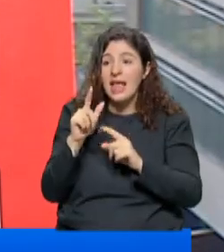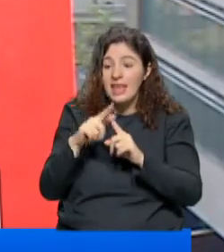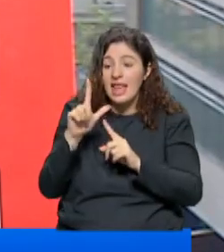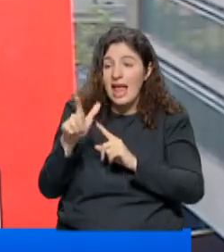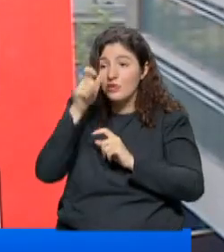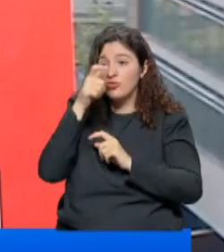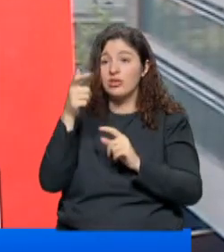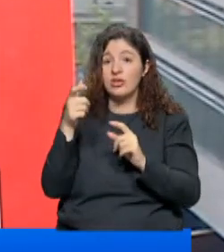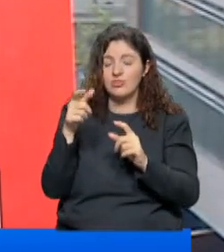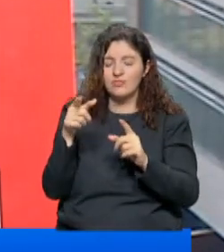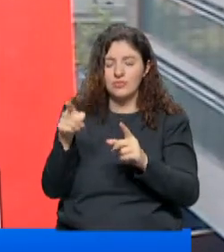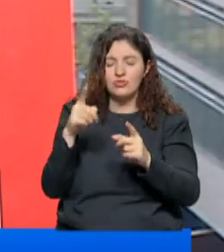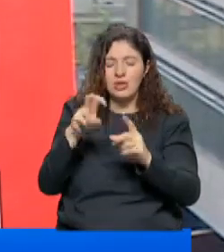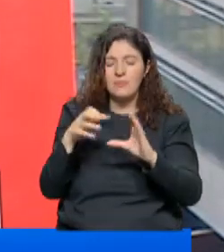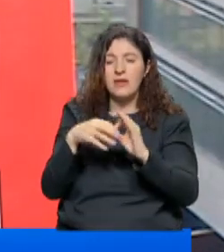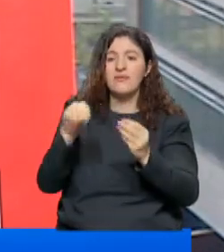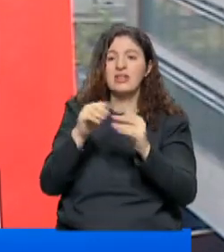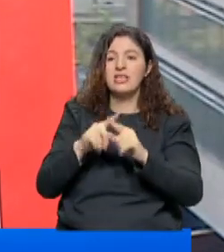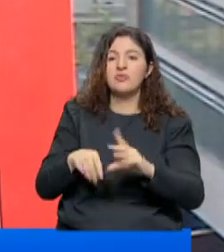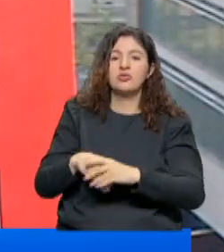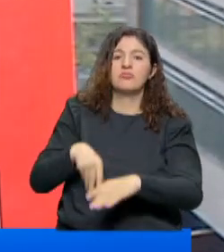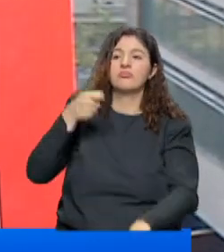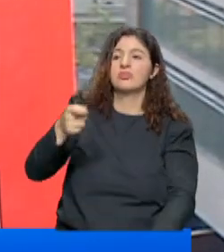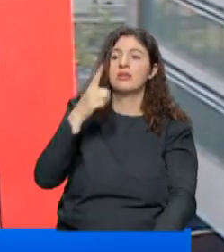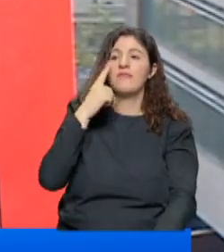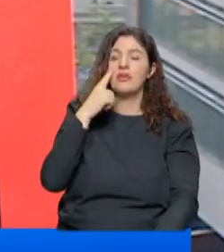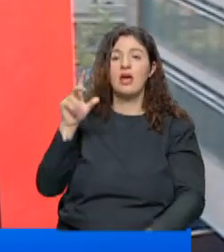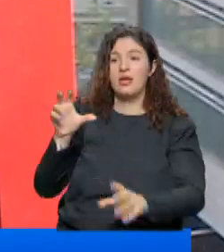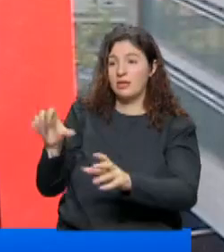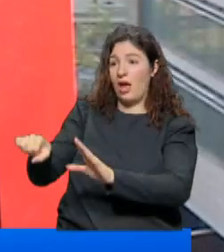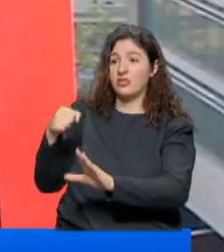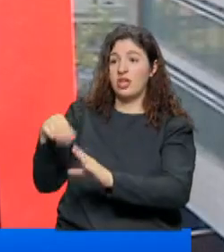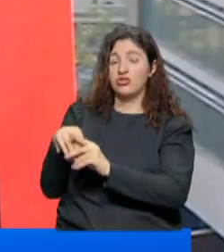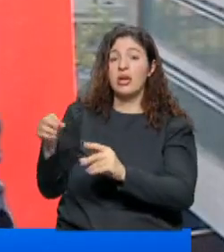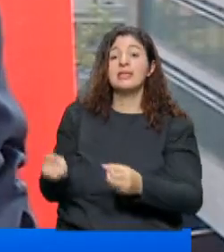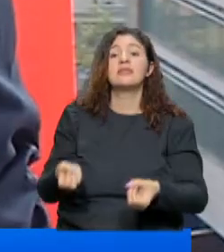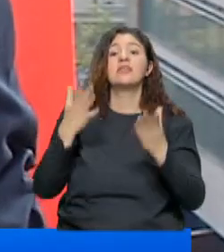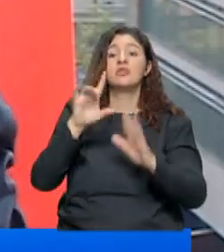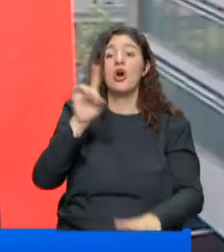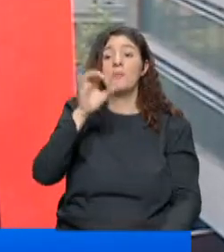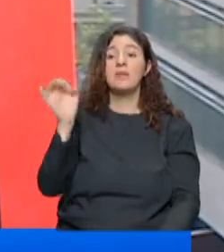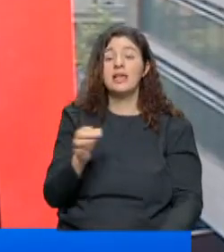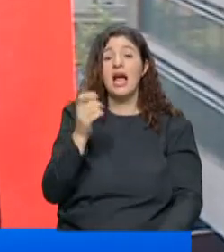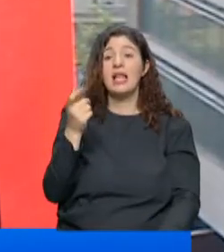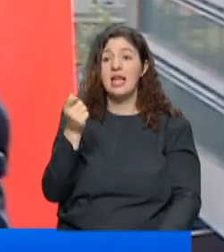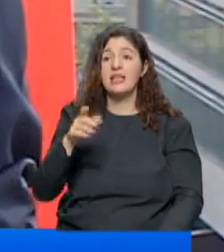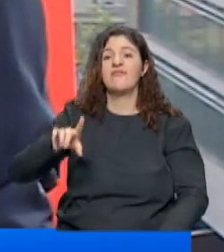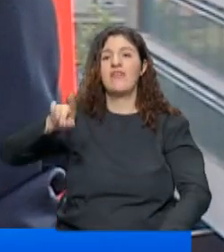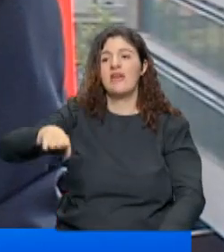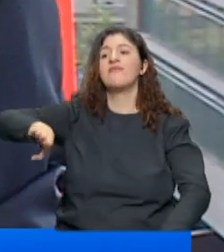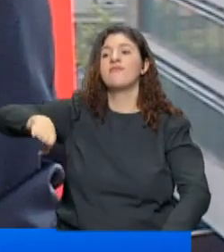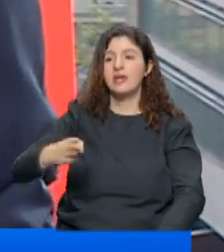kur korumalı mevduata, mevduat için verdi devlet kasadan. Yetmez. 10 milyar TL de vergiden